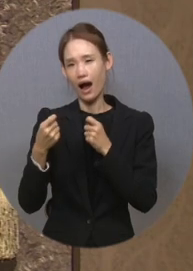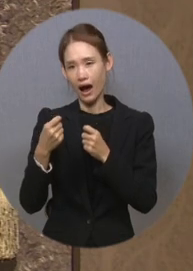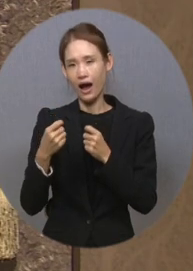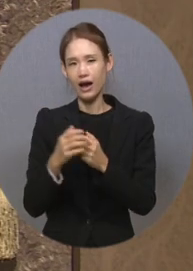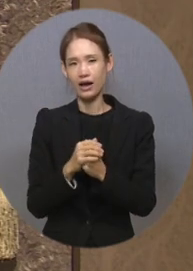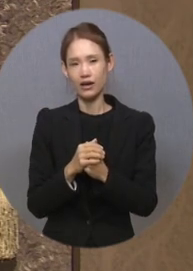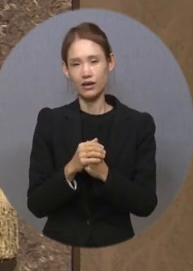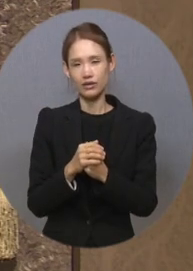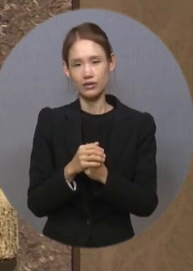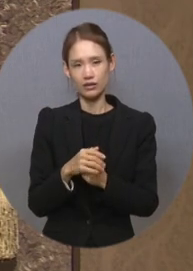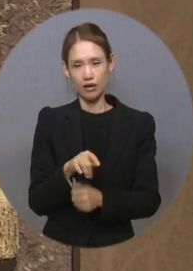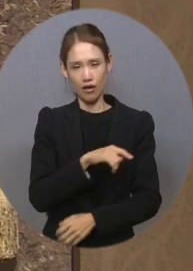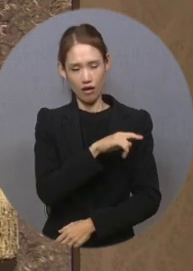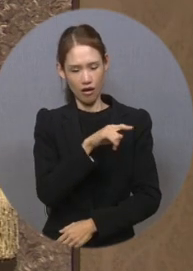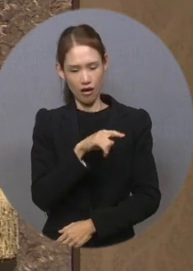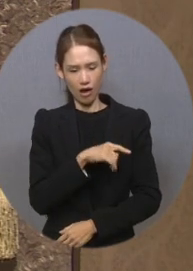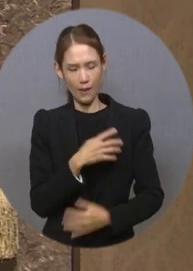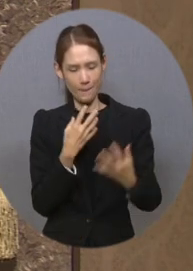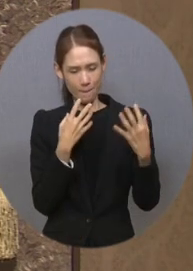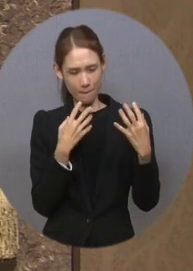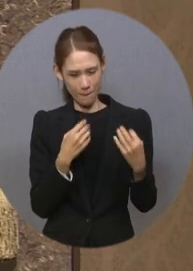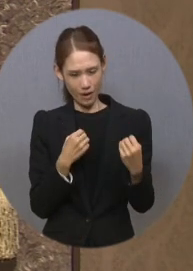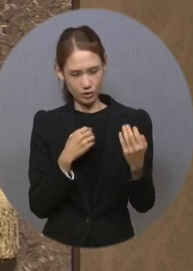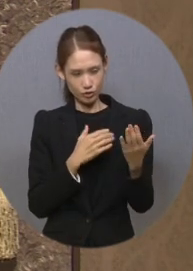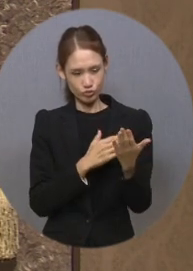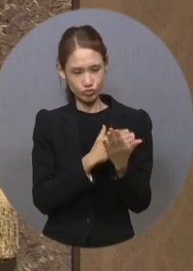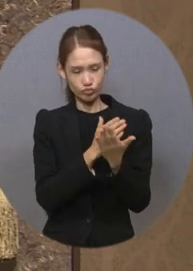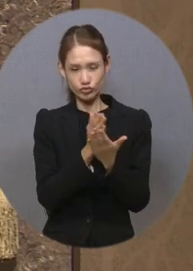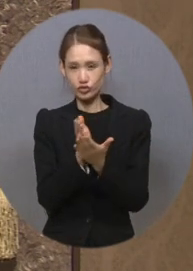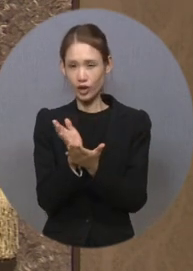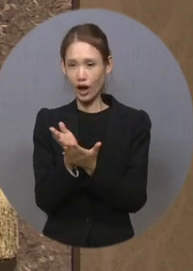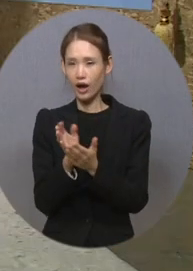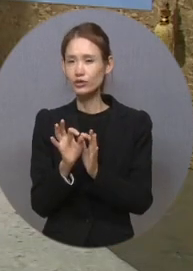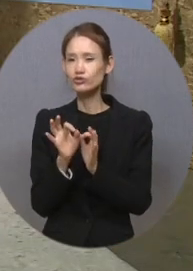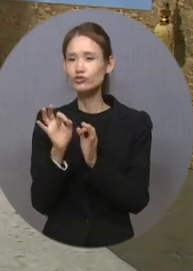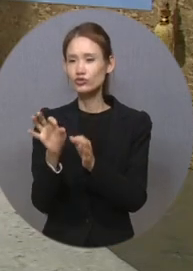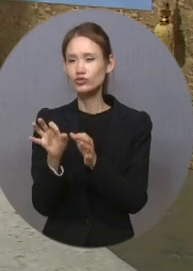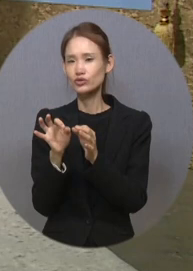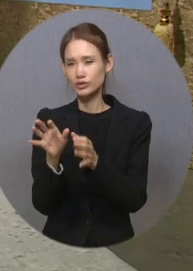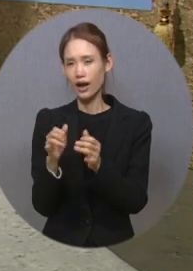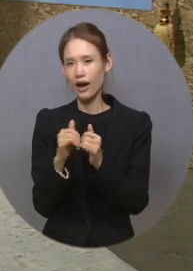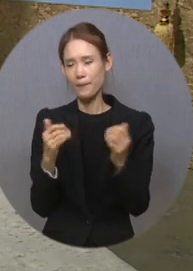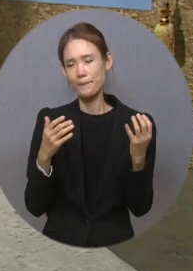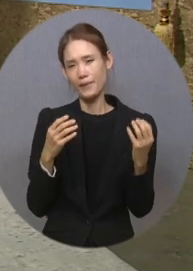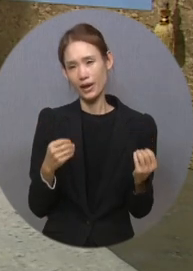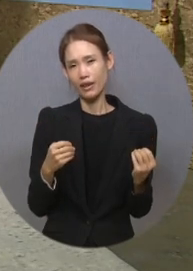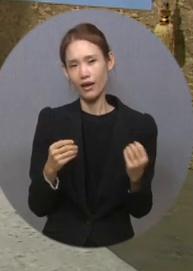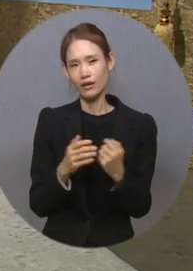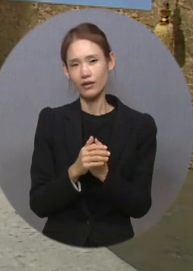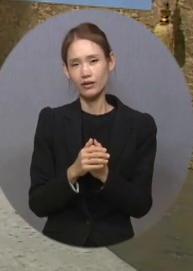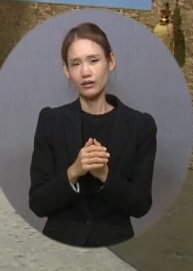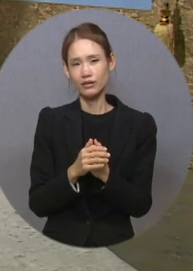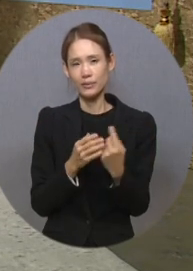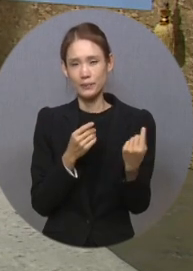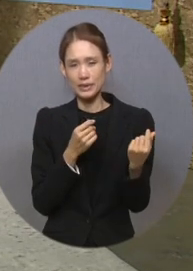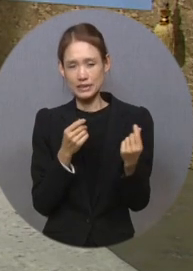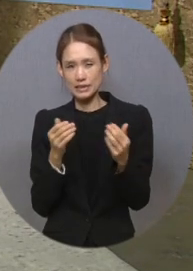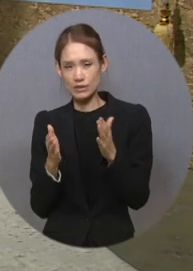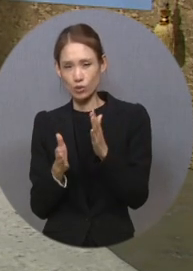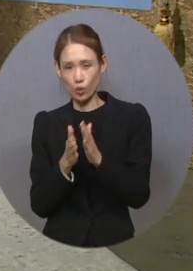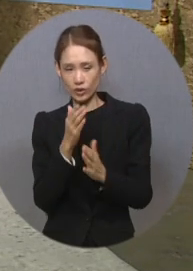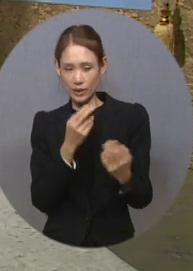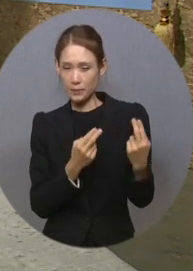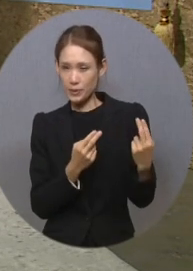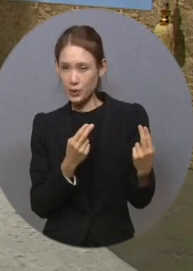봐서는 굉장히 많이 분야에 투자를 하는 것이죠. 네, 상당히 많은 지원을 네. 하고 계시네요. 유사한 도시에 비해서는 저희가 굉장히 많이 합니다.